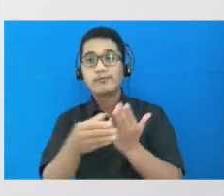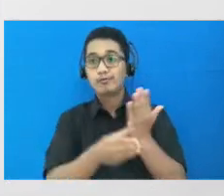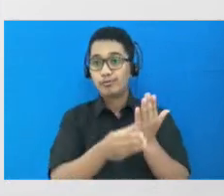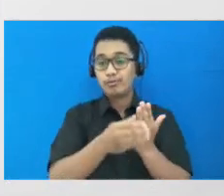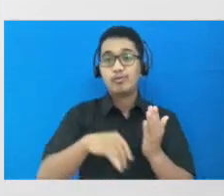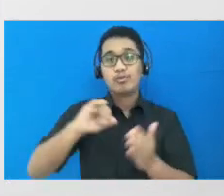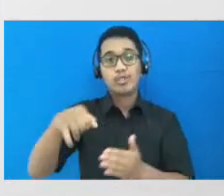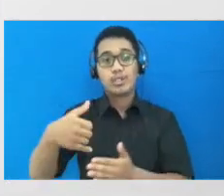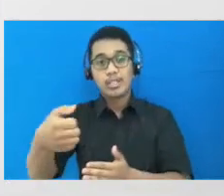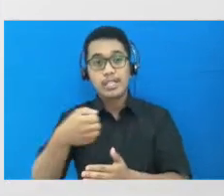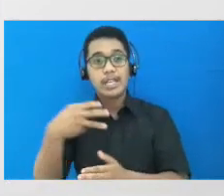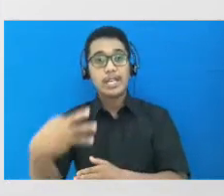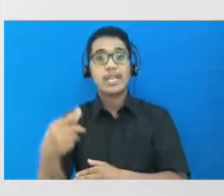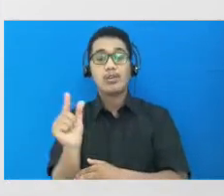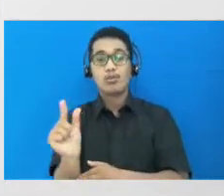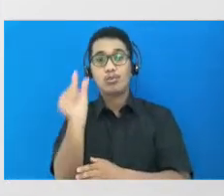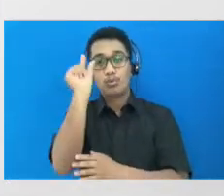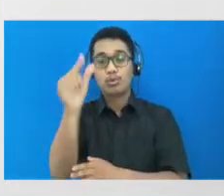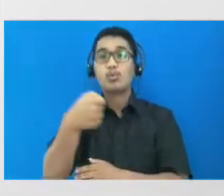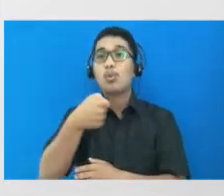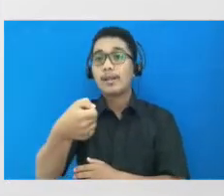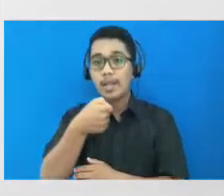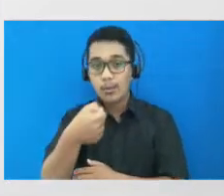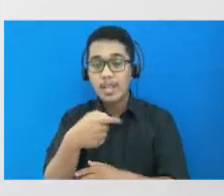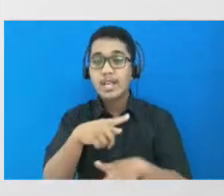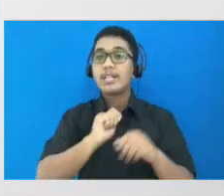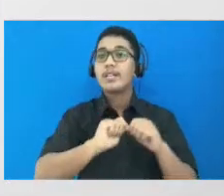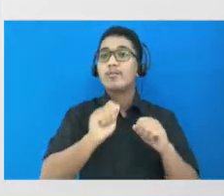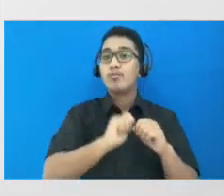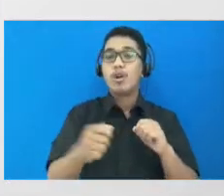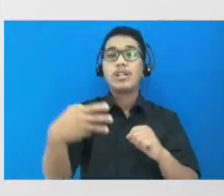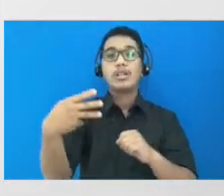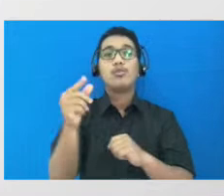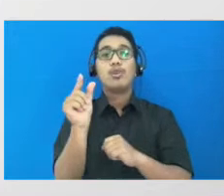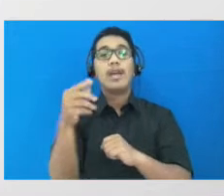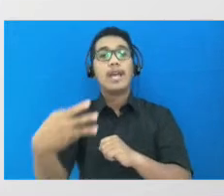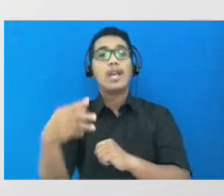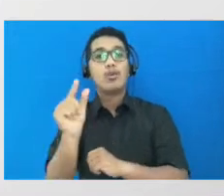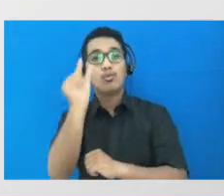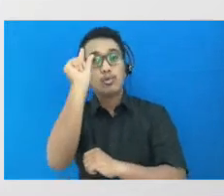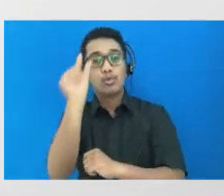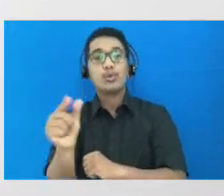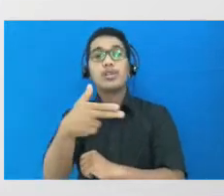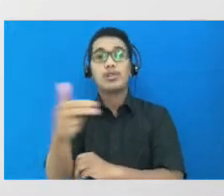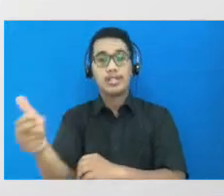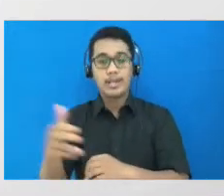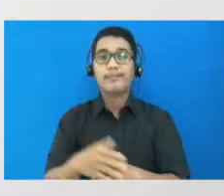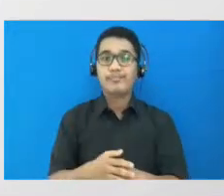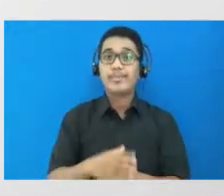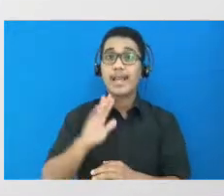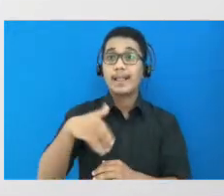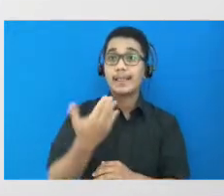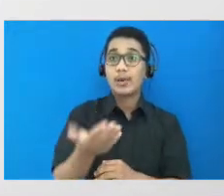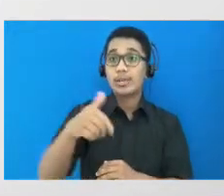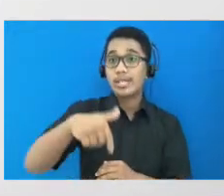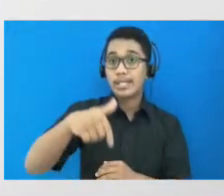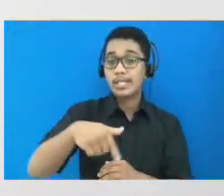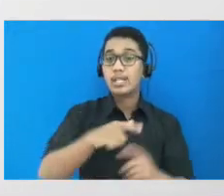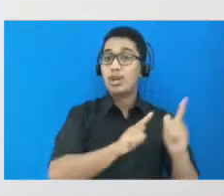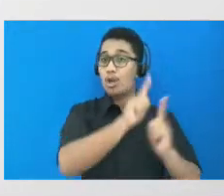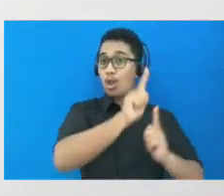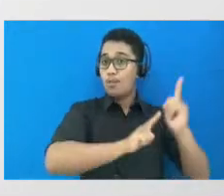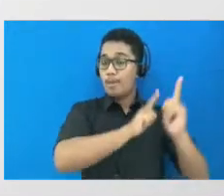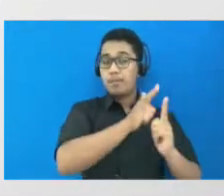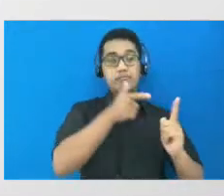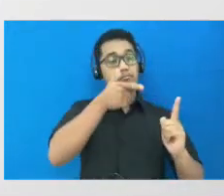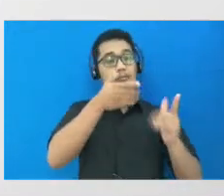tahunan EU for Wartawan yang diselenggarakan oleh Delegasi Uni Eropa untuk Indonesia. Nah, tahun ini kompetisi penulisan jurnalistik